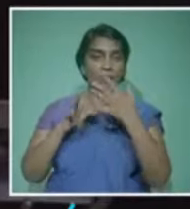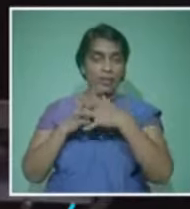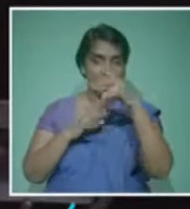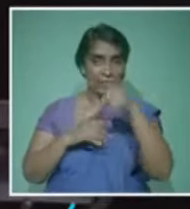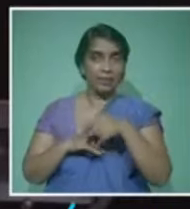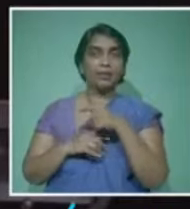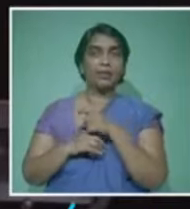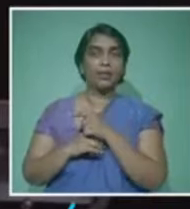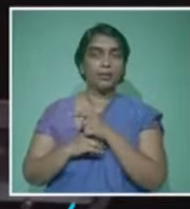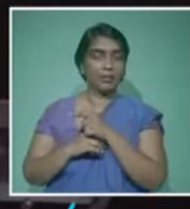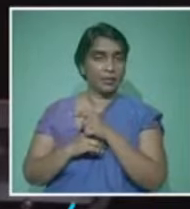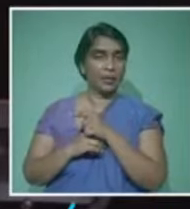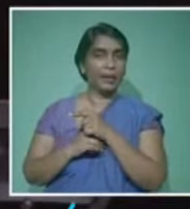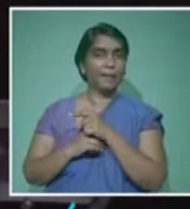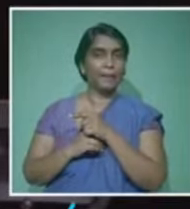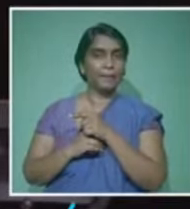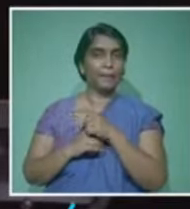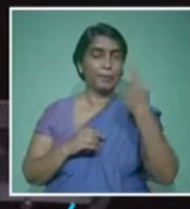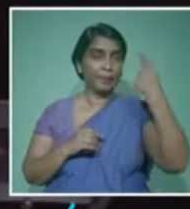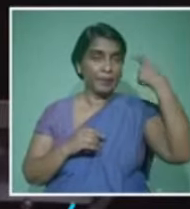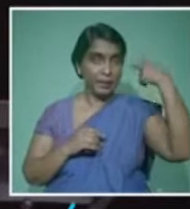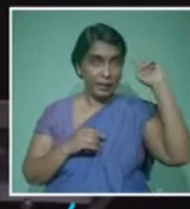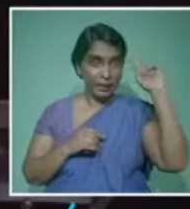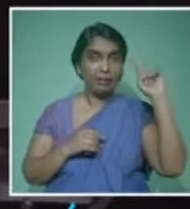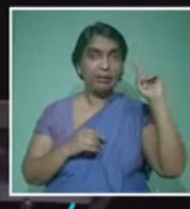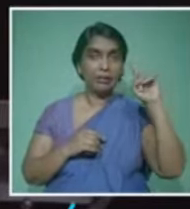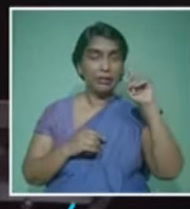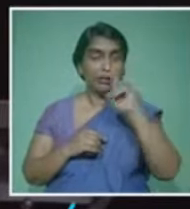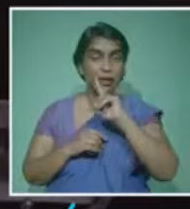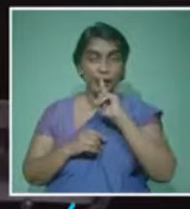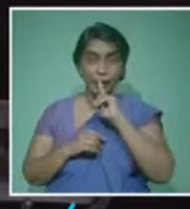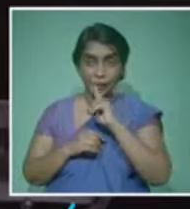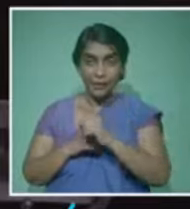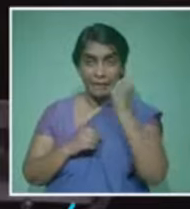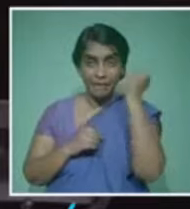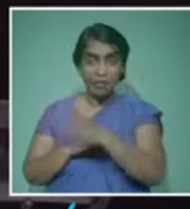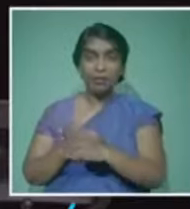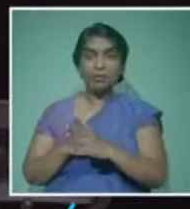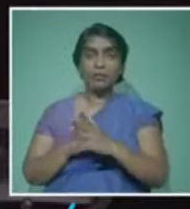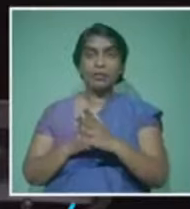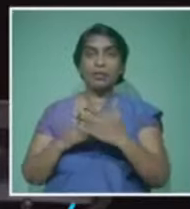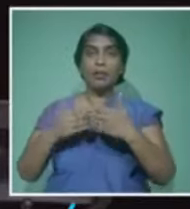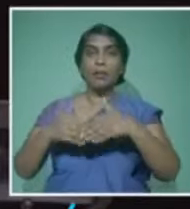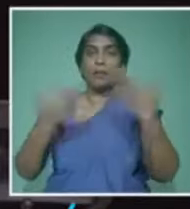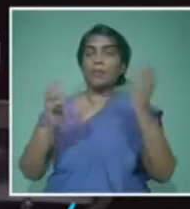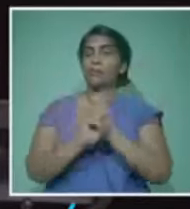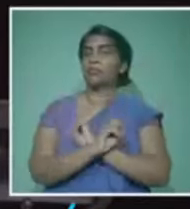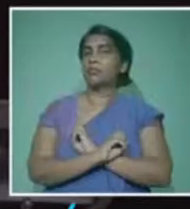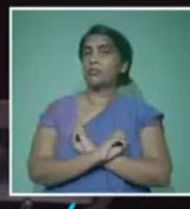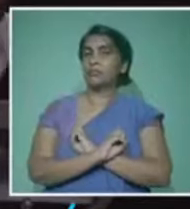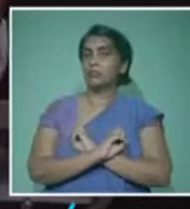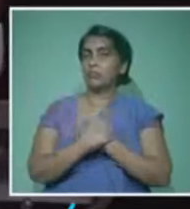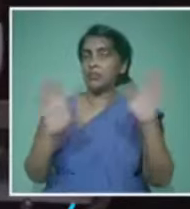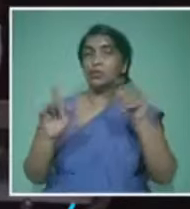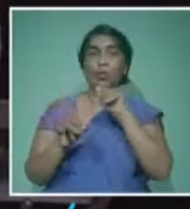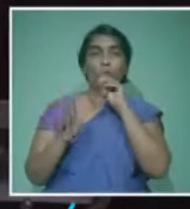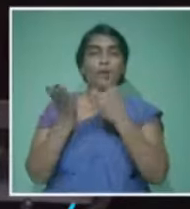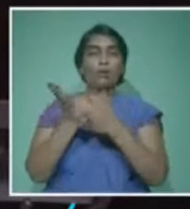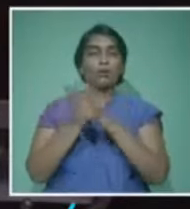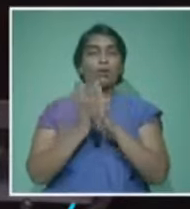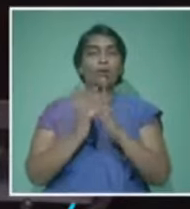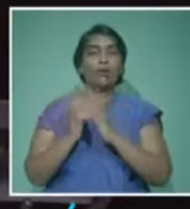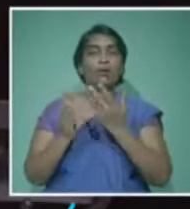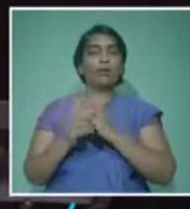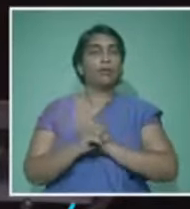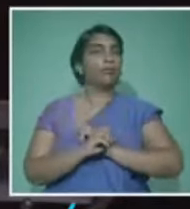මහත්තුමා ඒ ඊයේ කහපු එකට එතුමා මොකද කරේ යාපු ලියුම ඇරියා ඔක්කොම පුවත්පත් වලට ඔක්කොම රූපවාහිනිය වලට ඇරියා